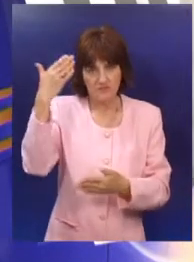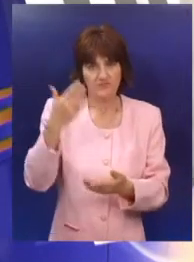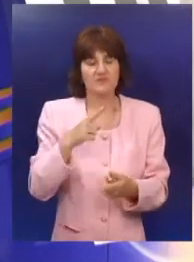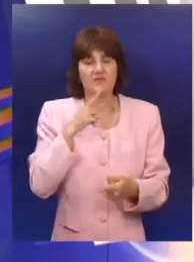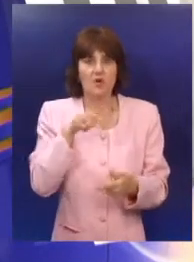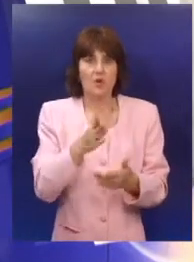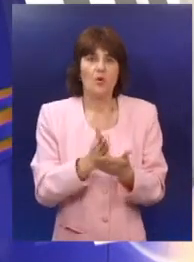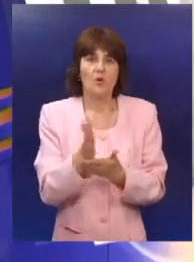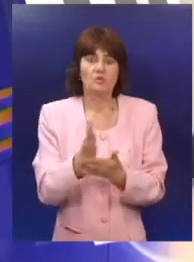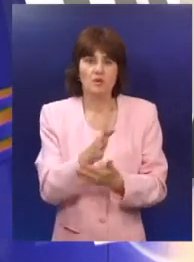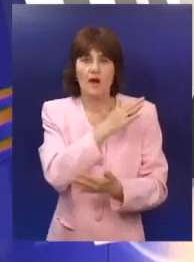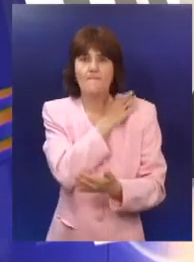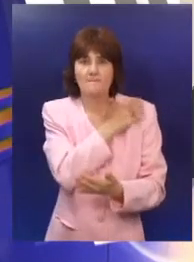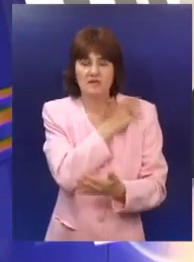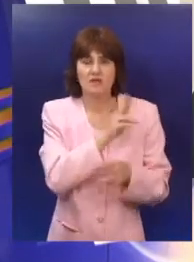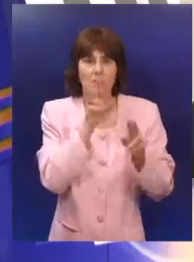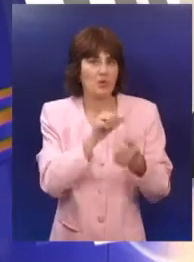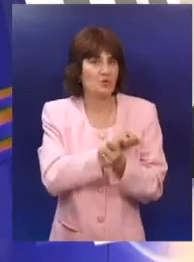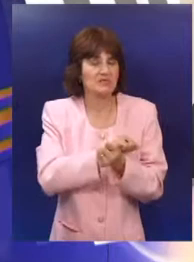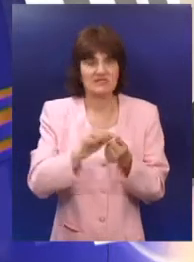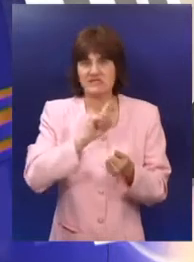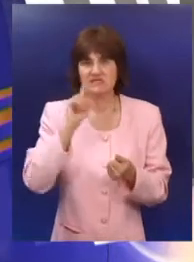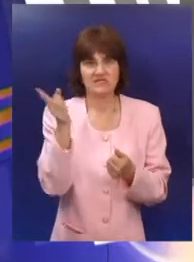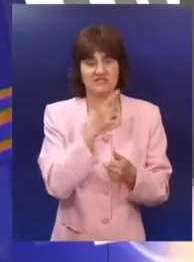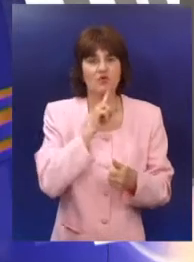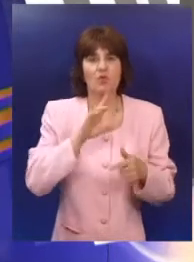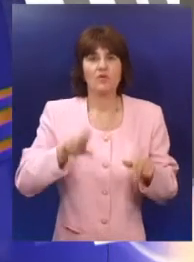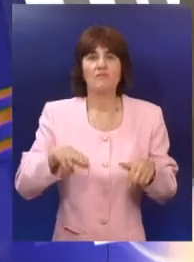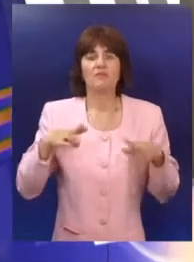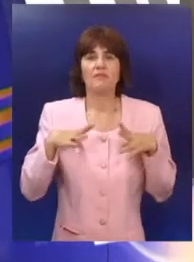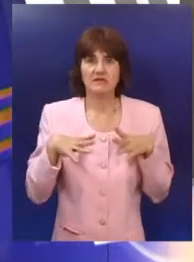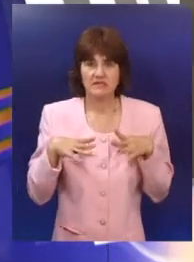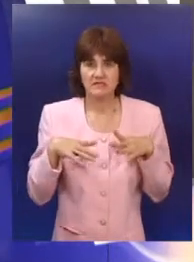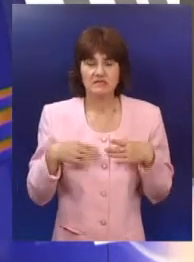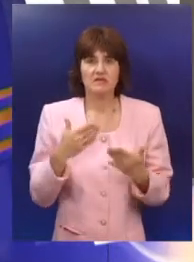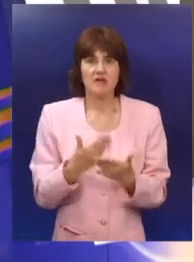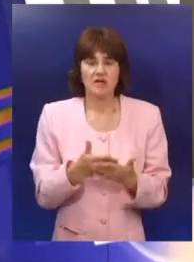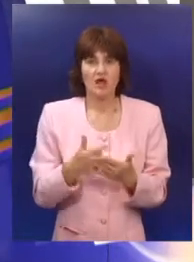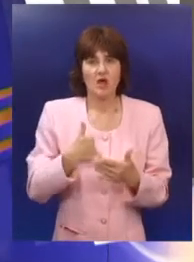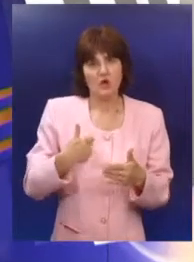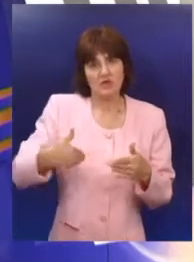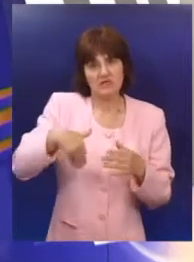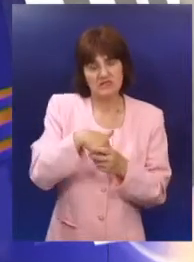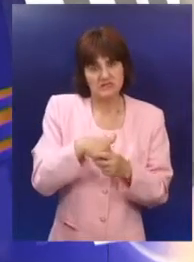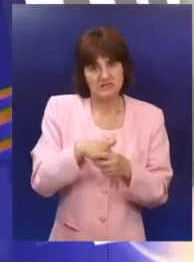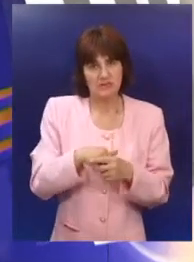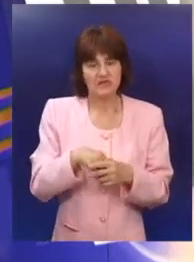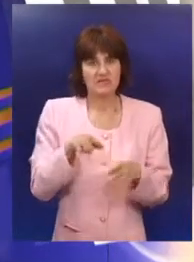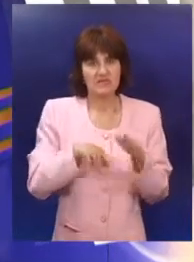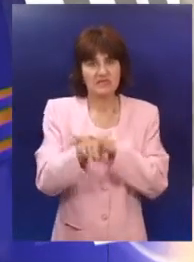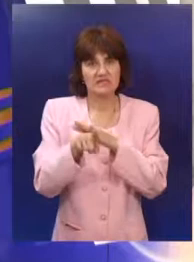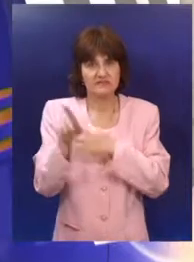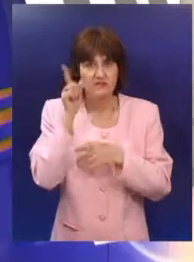drugih usluga, a usluge kućnih majstora mogu da koriste svi penzioneri. Projektom je predviđeno zapošljavanje izbjeglih